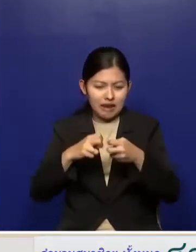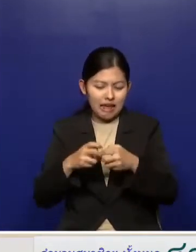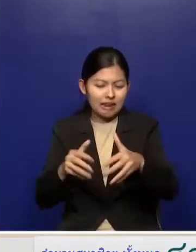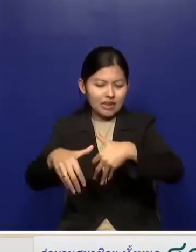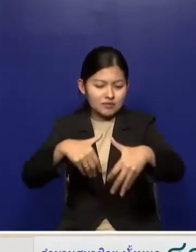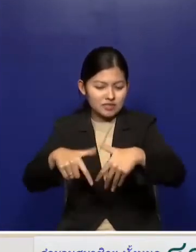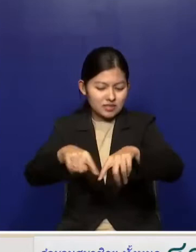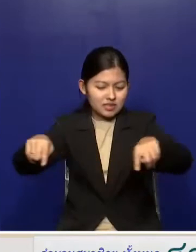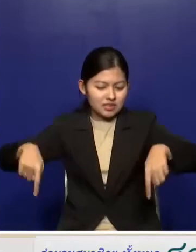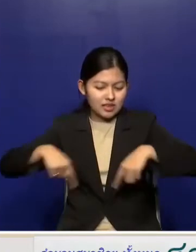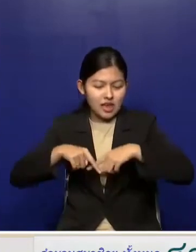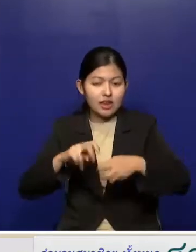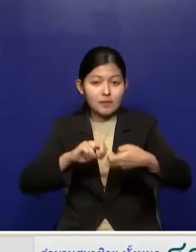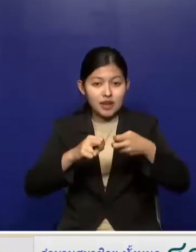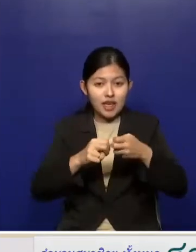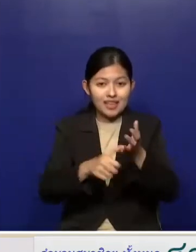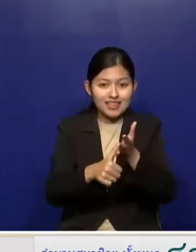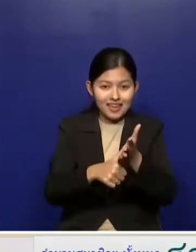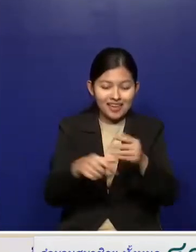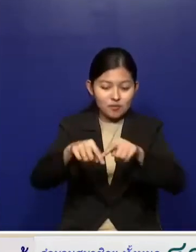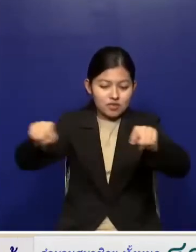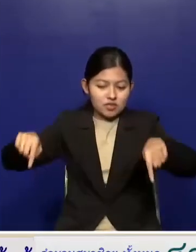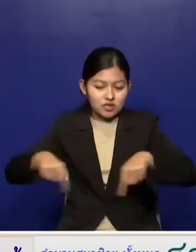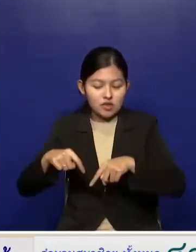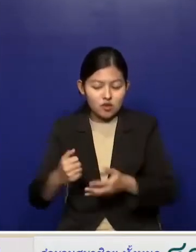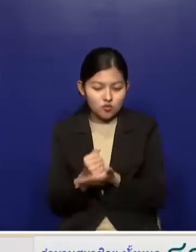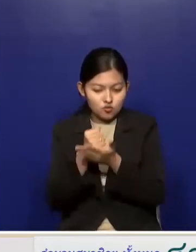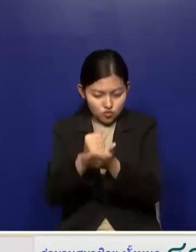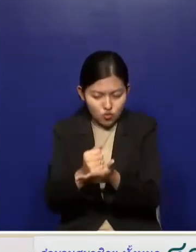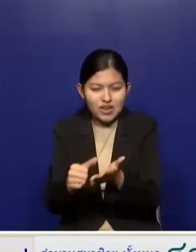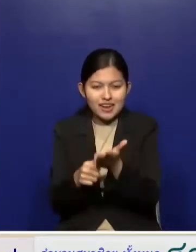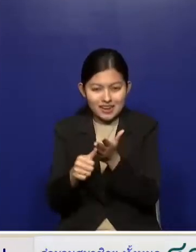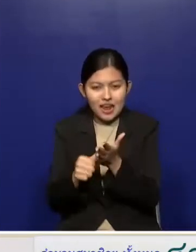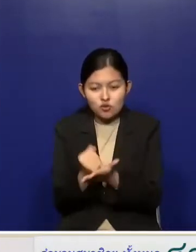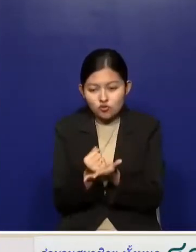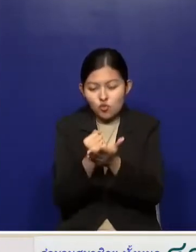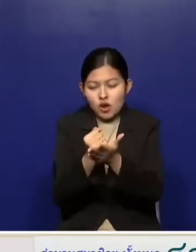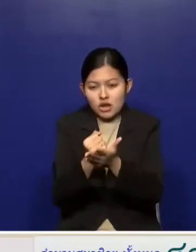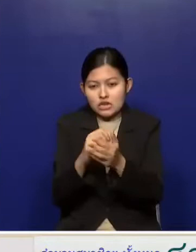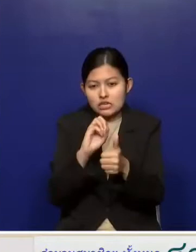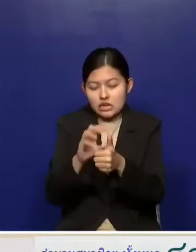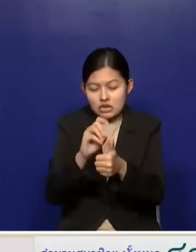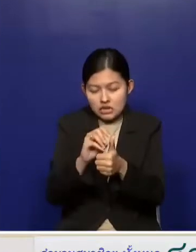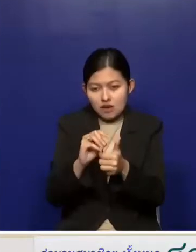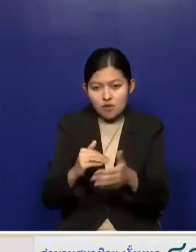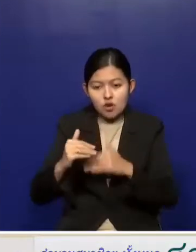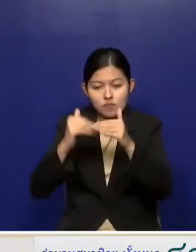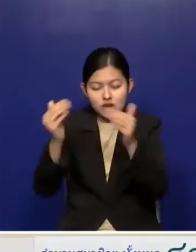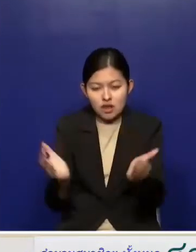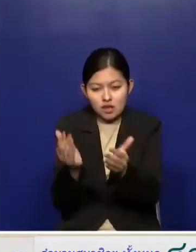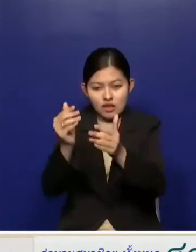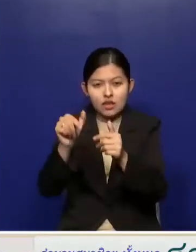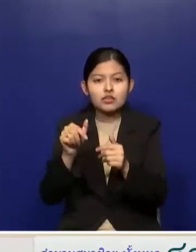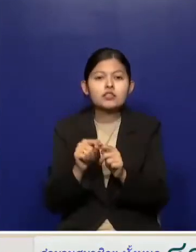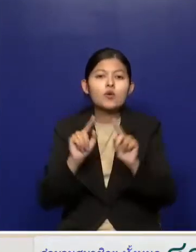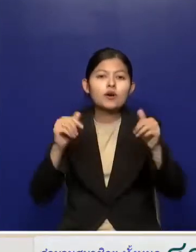การแก้ปัหาจงเป็นใละสนะอ paraืนที่ช่วยกนแก้ ช่วยกนเสนอแล้มการพลกดันจากส่วกลางลไปสนับสนุนทีนี้ปั